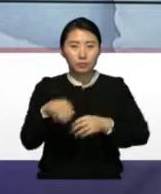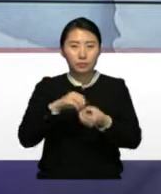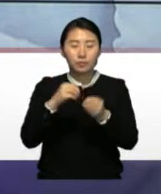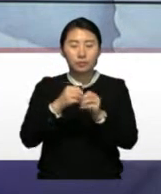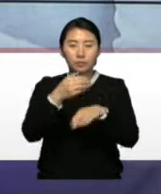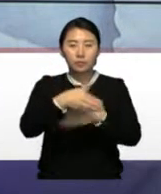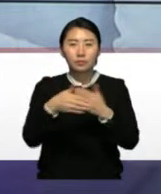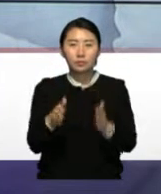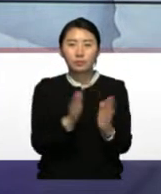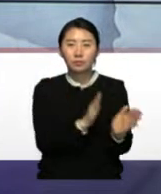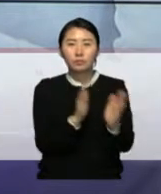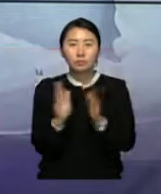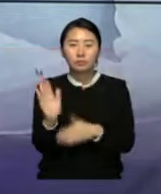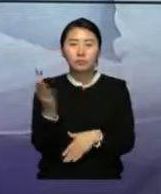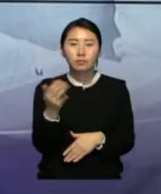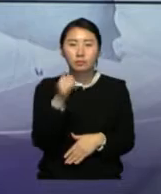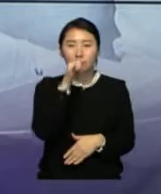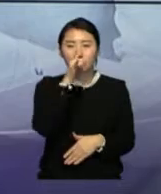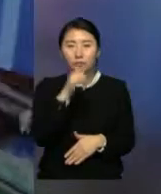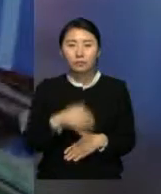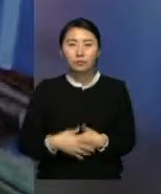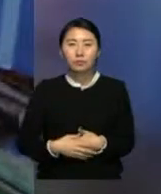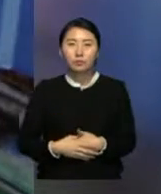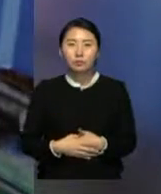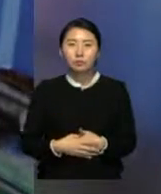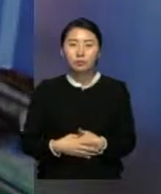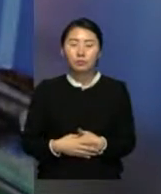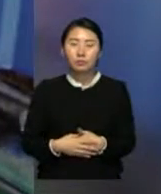공간을 마련했습니다. 전병천 기자입니다.